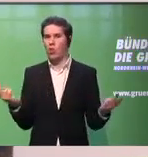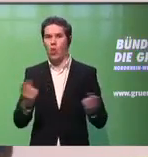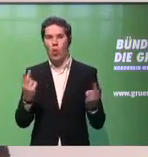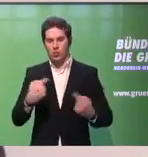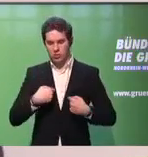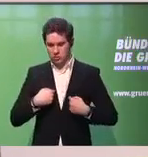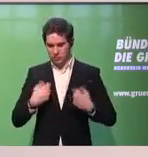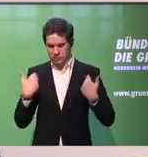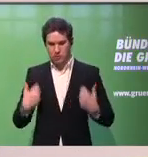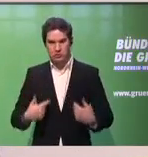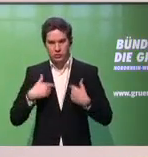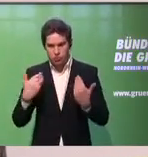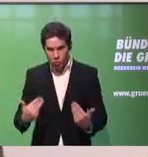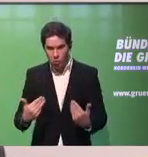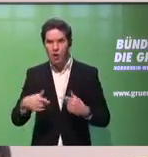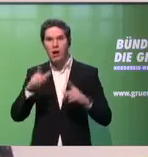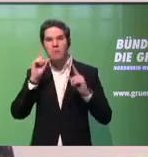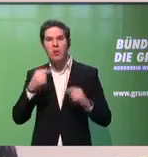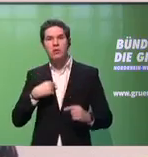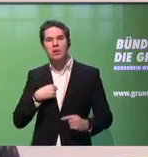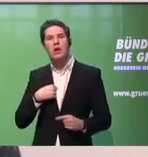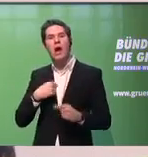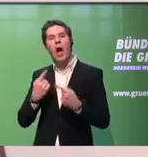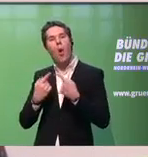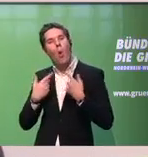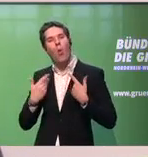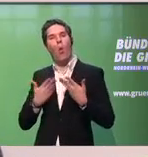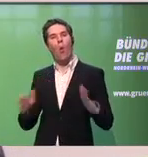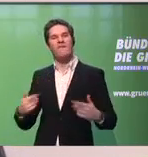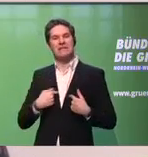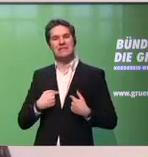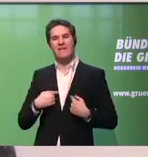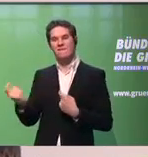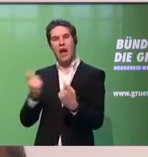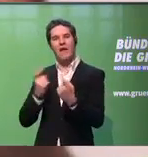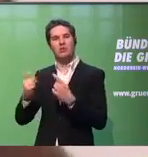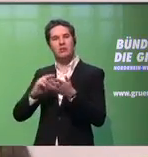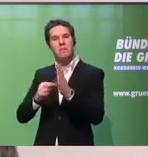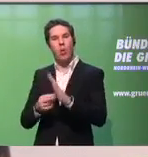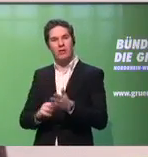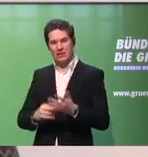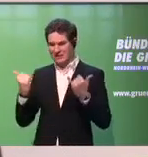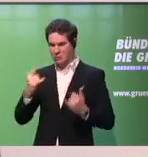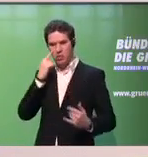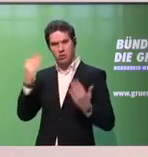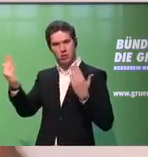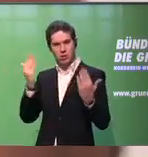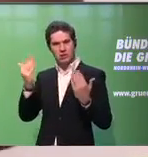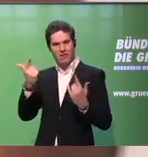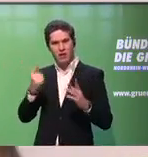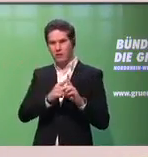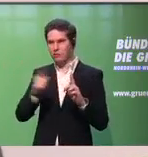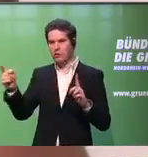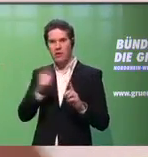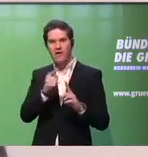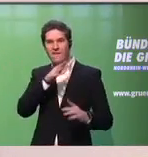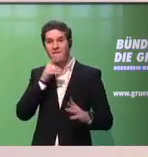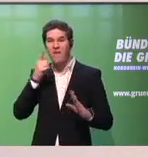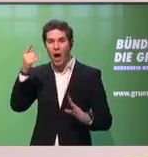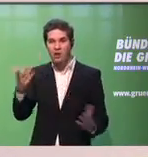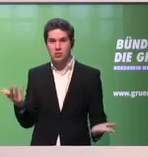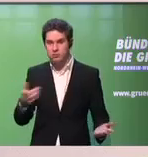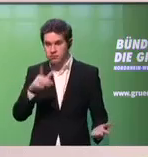uns und einer offensiven Einwanderungspolitik liegt in Europa, dass wir eben weit, weit von